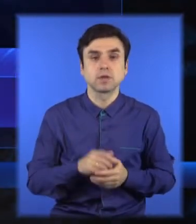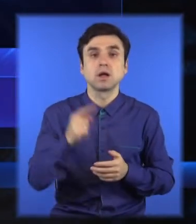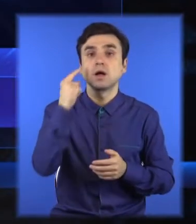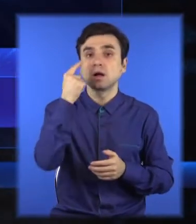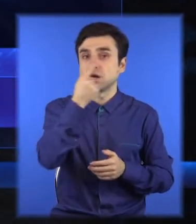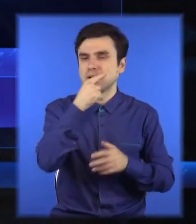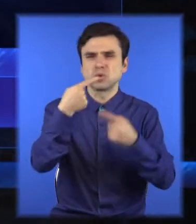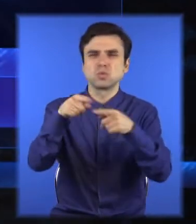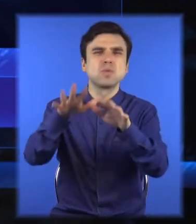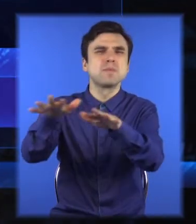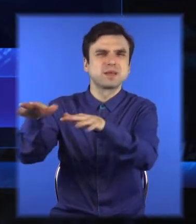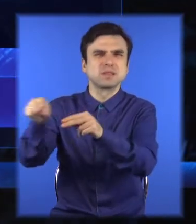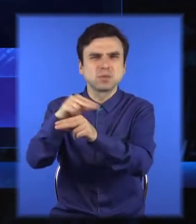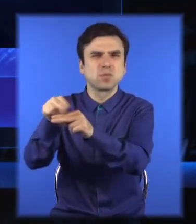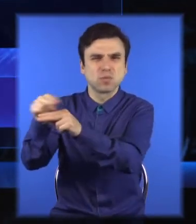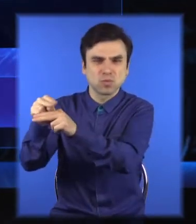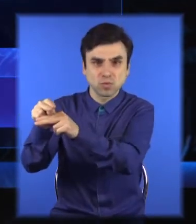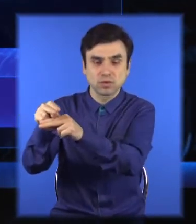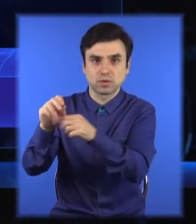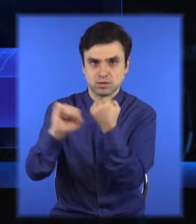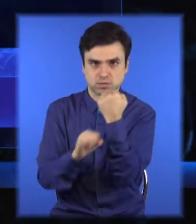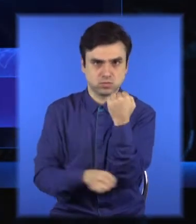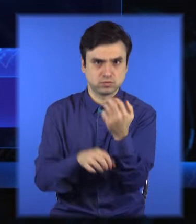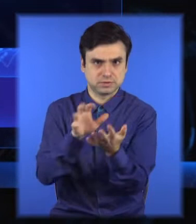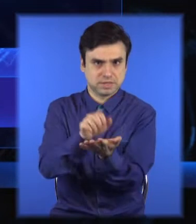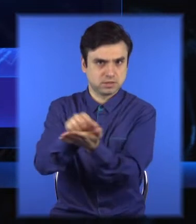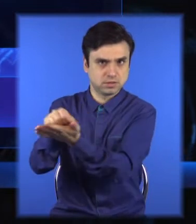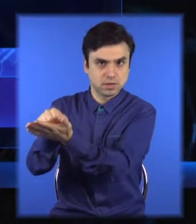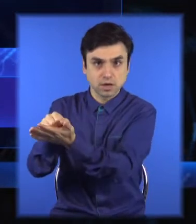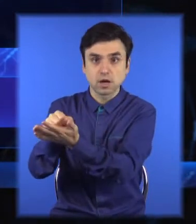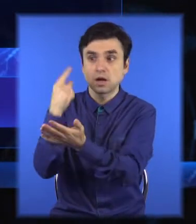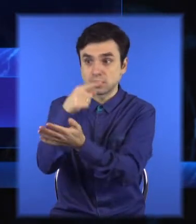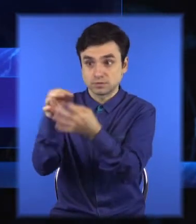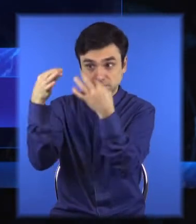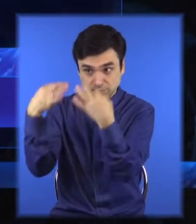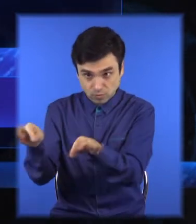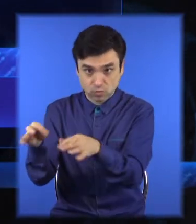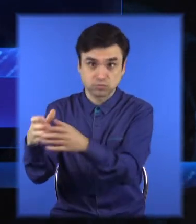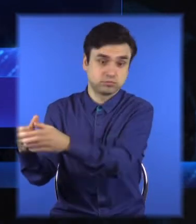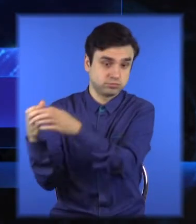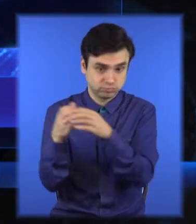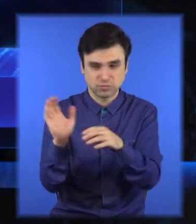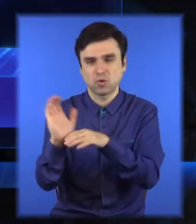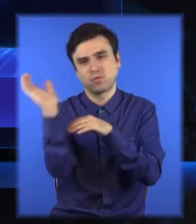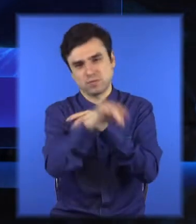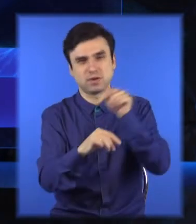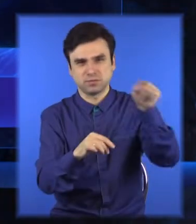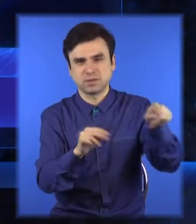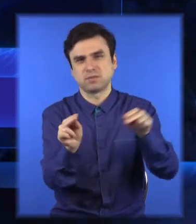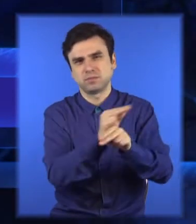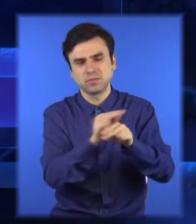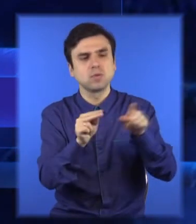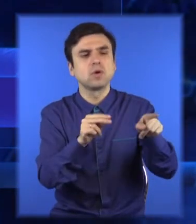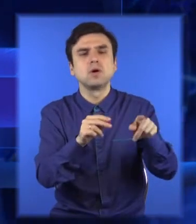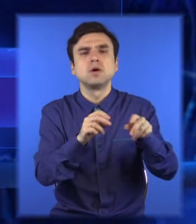свободна бригада, яка освободиться з інших об'єктів, вона направиться непосередньо туди для вияснення причин цієї